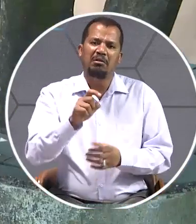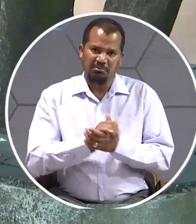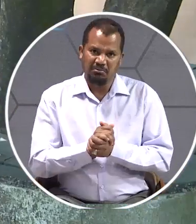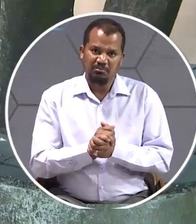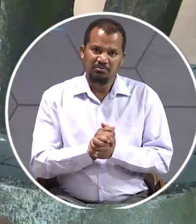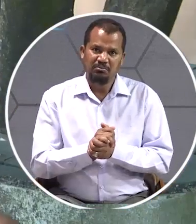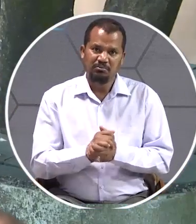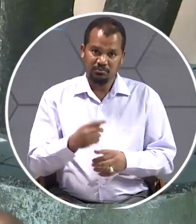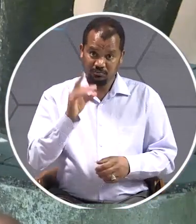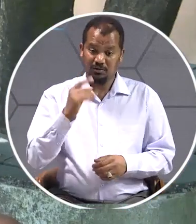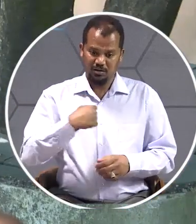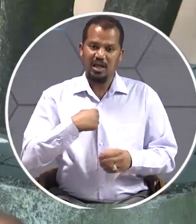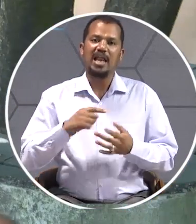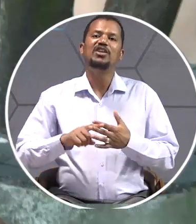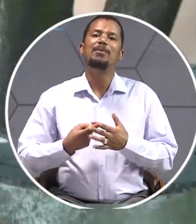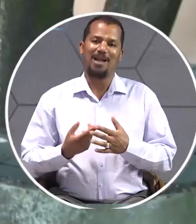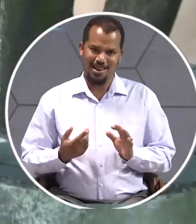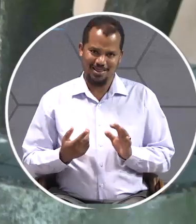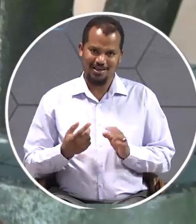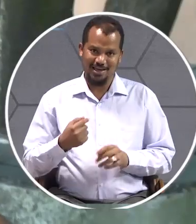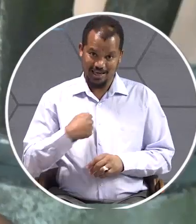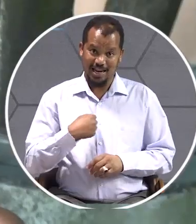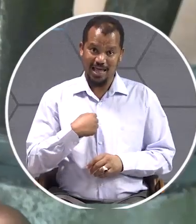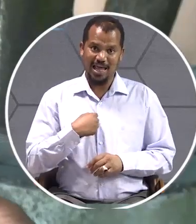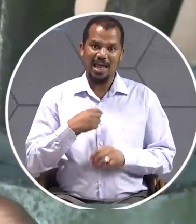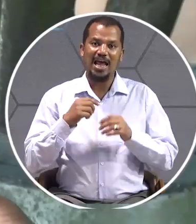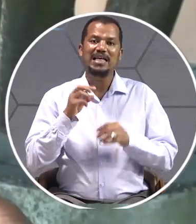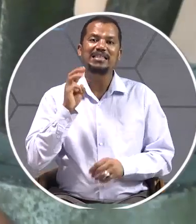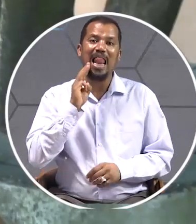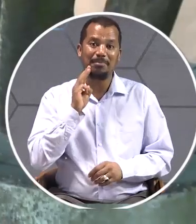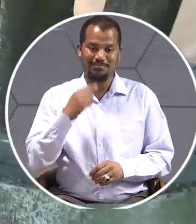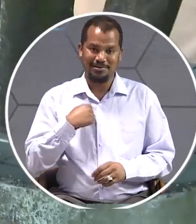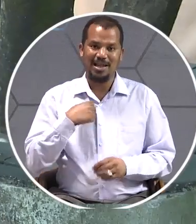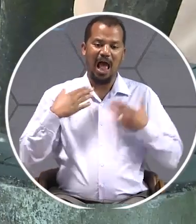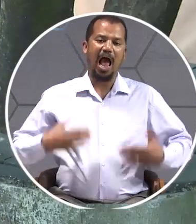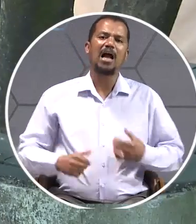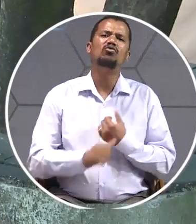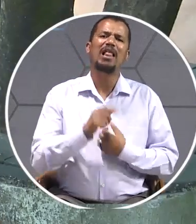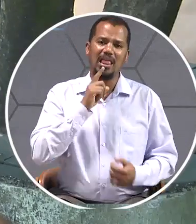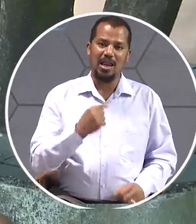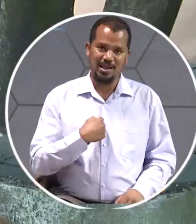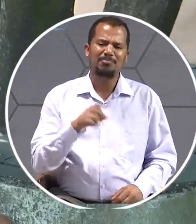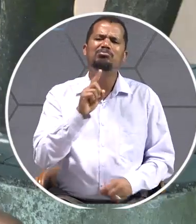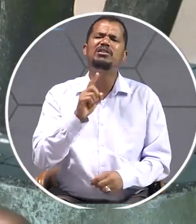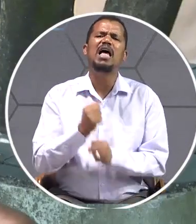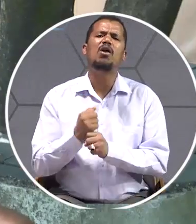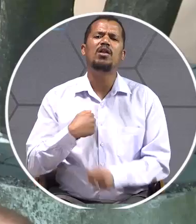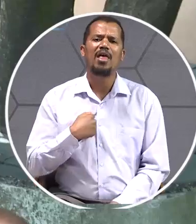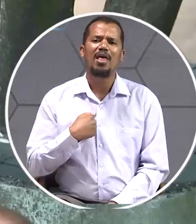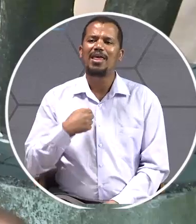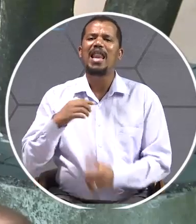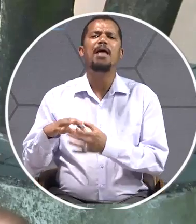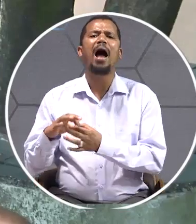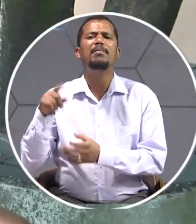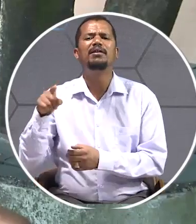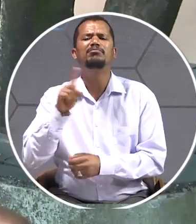አለበት? ከኔ ይጀምራል። እኔ ሰላም አካል ጉዳተኛ ሴት ነኝ። ምንድን ነው የሰራሁት? የኔ ማህበር ምንድን